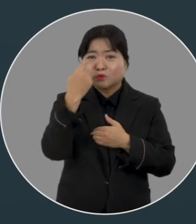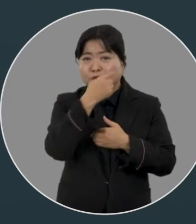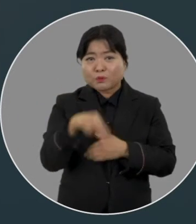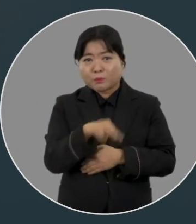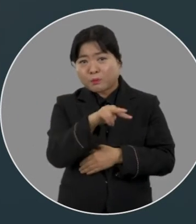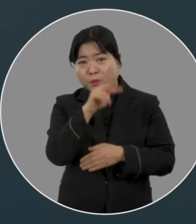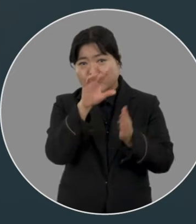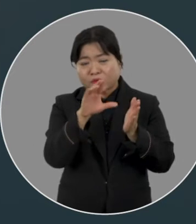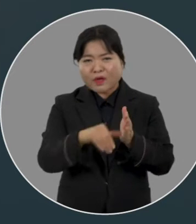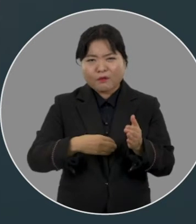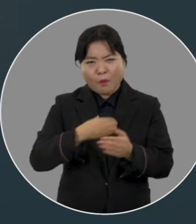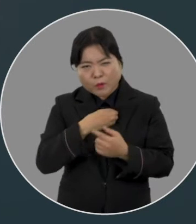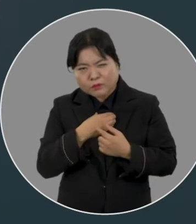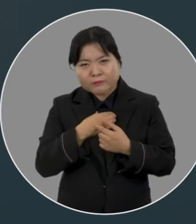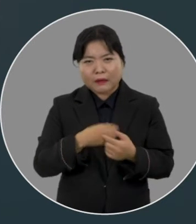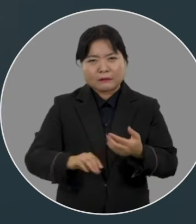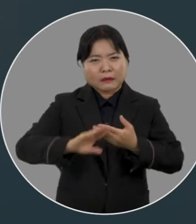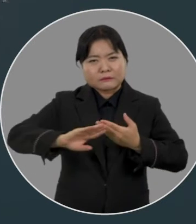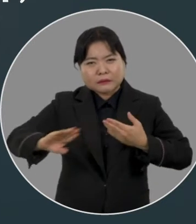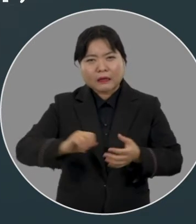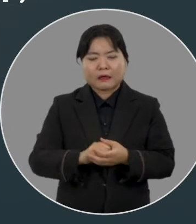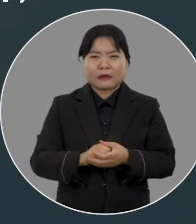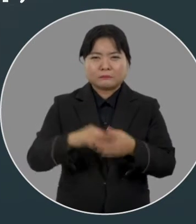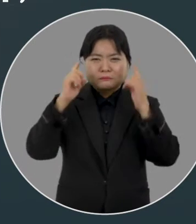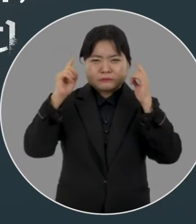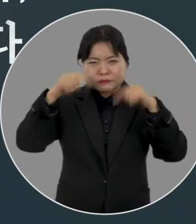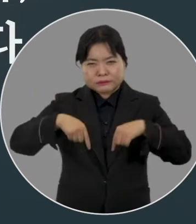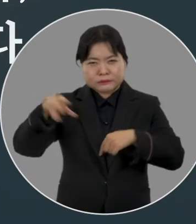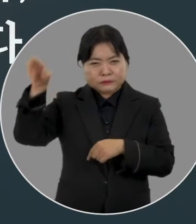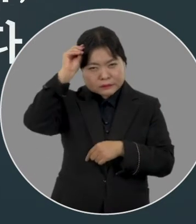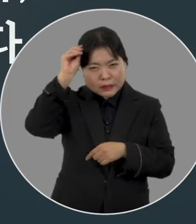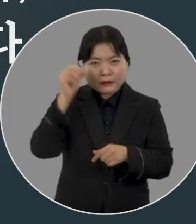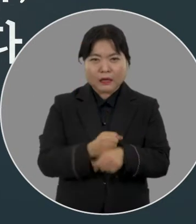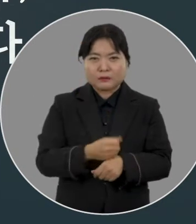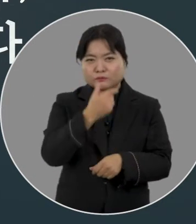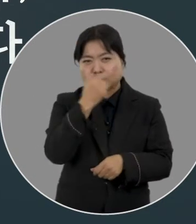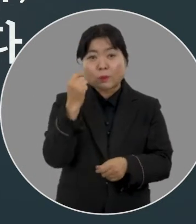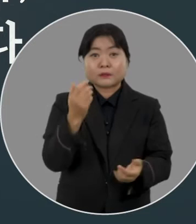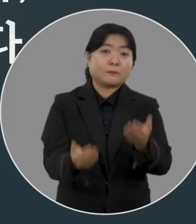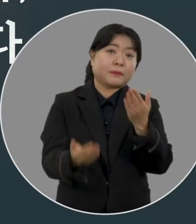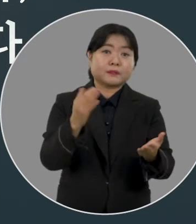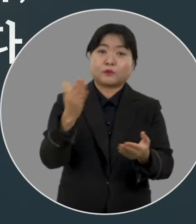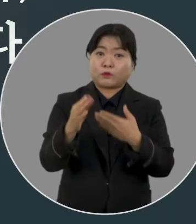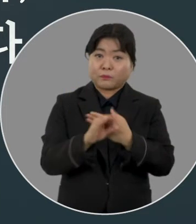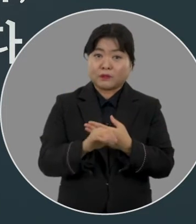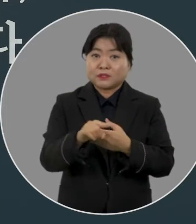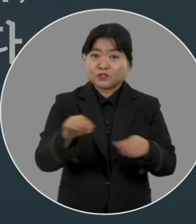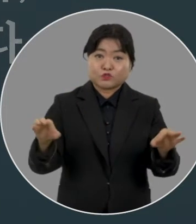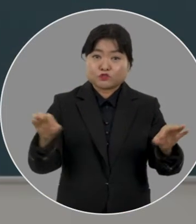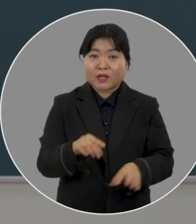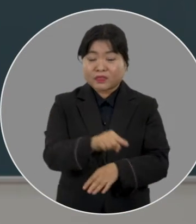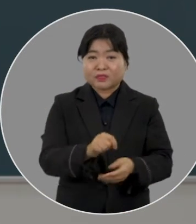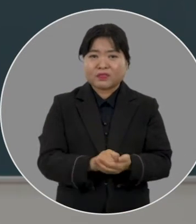때 혐오스럽다, 다르다, 미개하다, 부족하다라고 판단이 들면 그